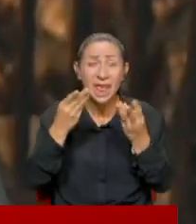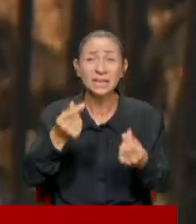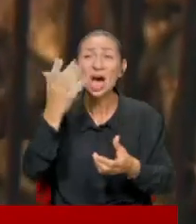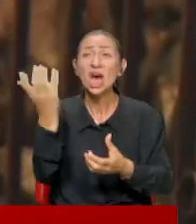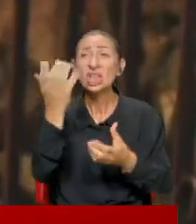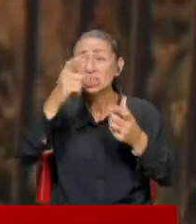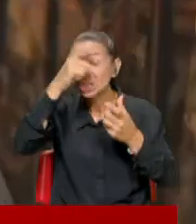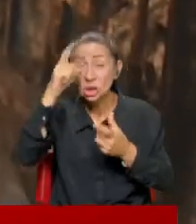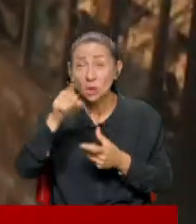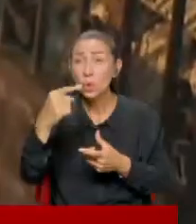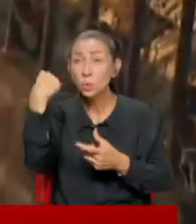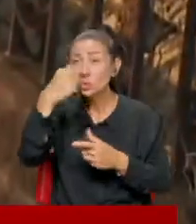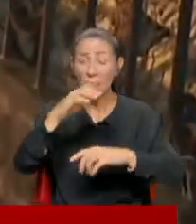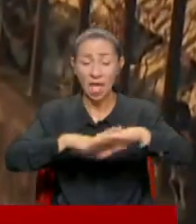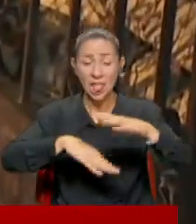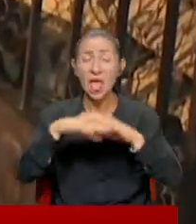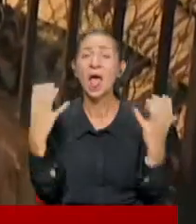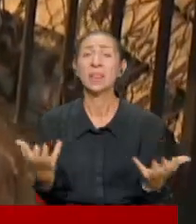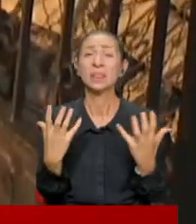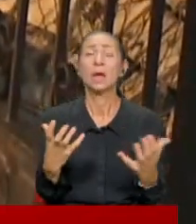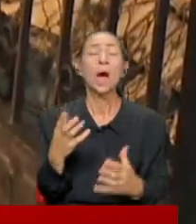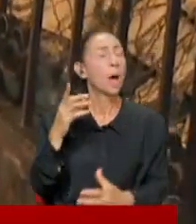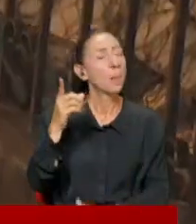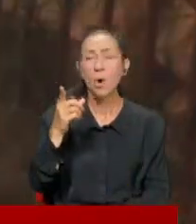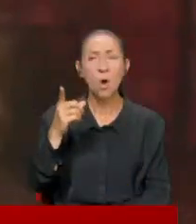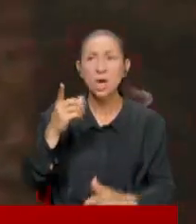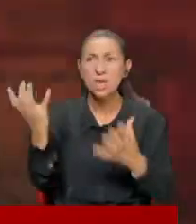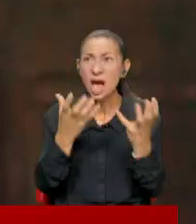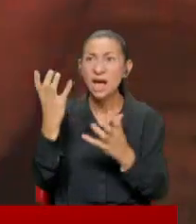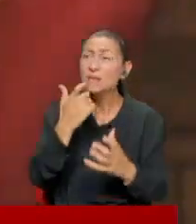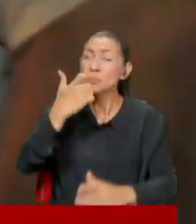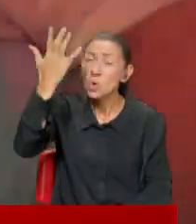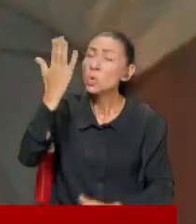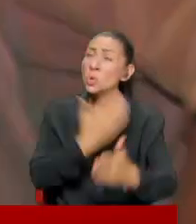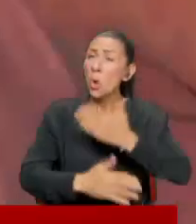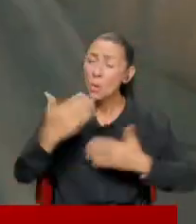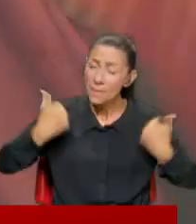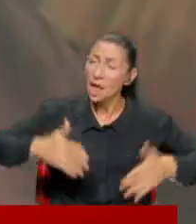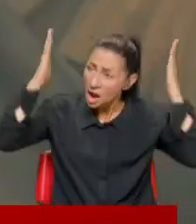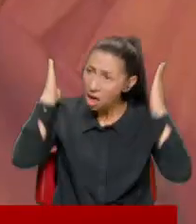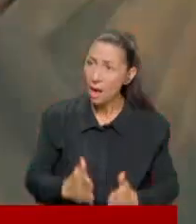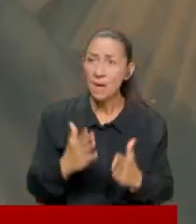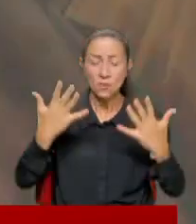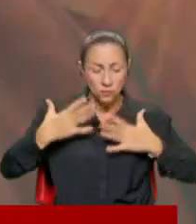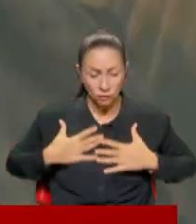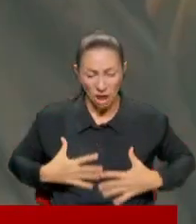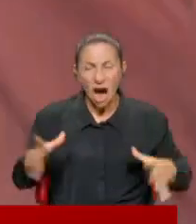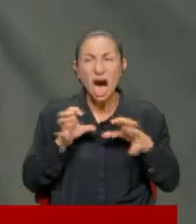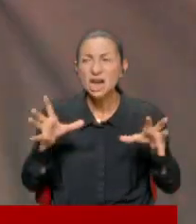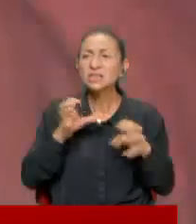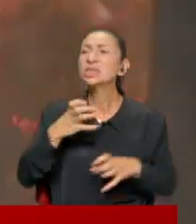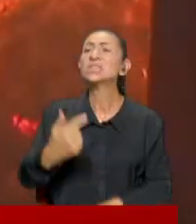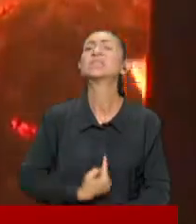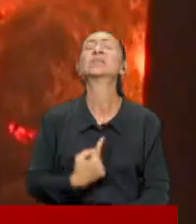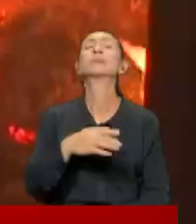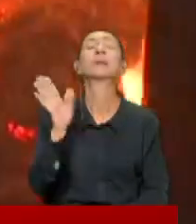ateşin sıcağından, yüzü, elleri yandı. Ama o ilerleyen yaşına, yorgun bedenine rağmen vücudundaki acıyı